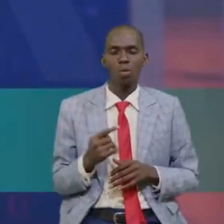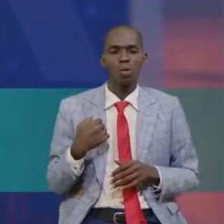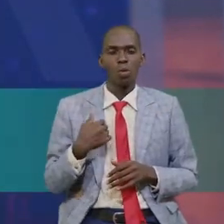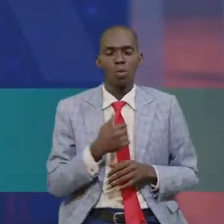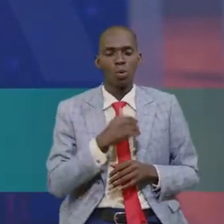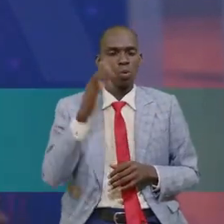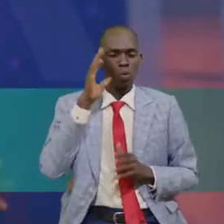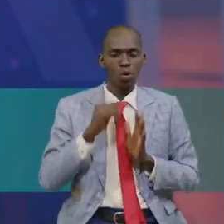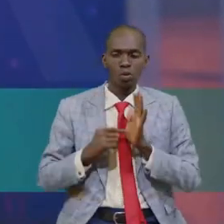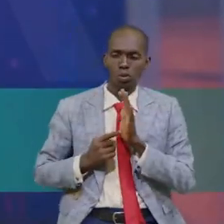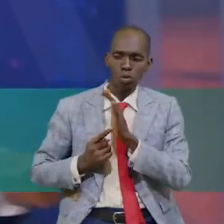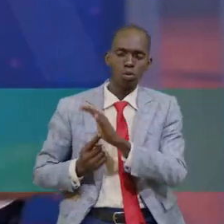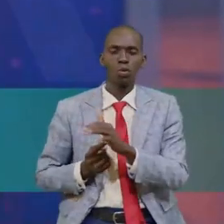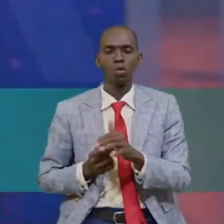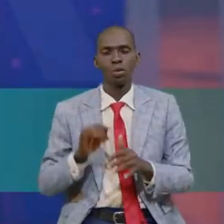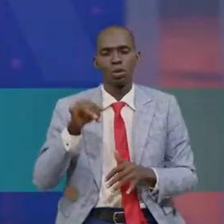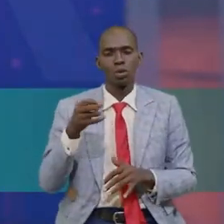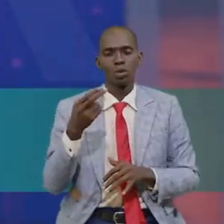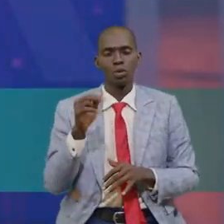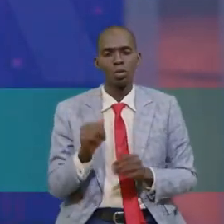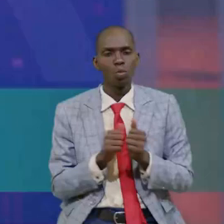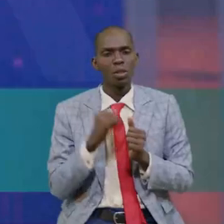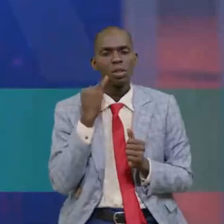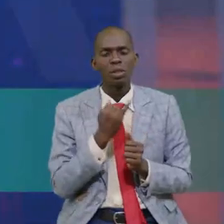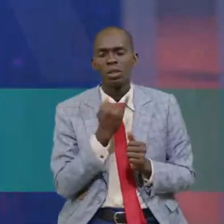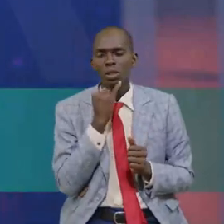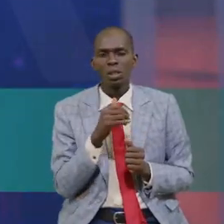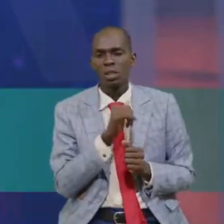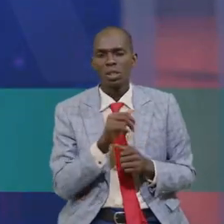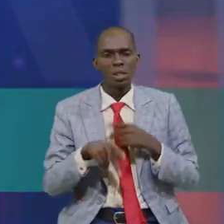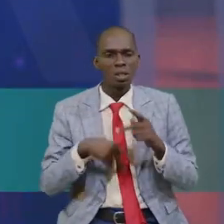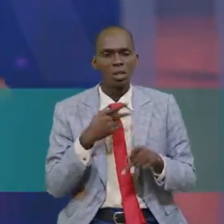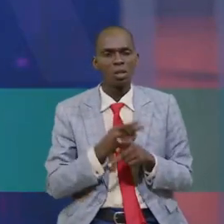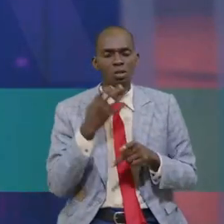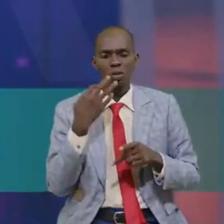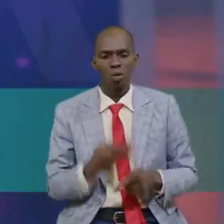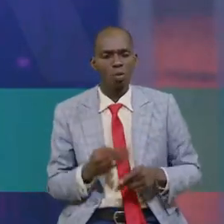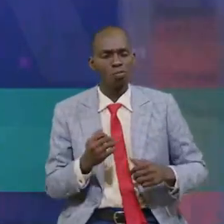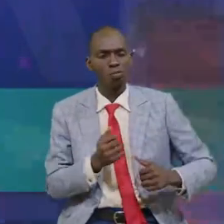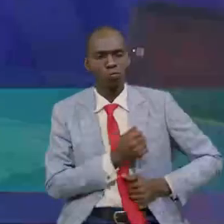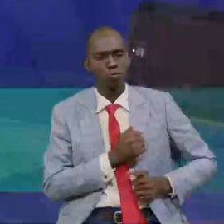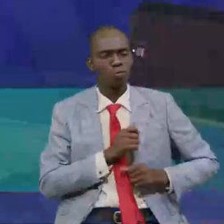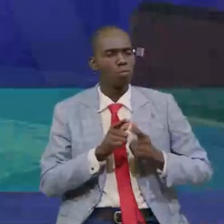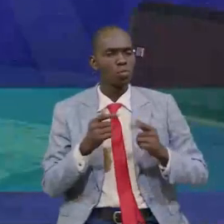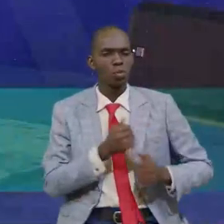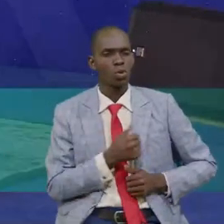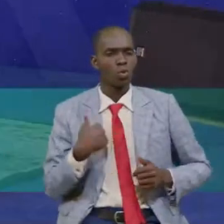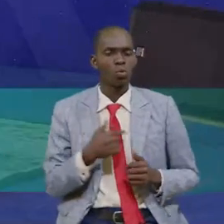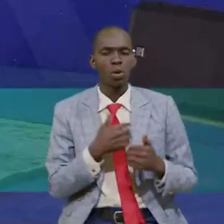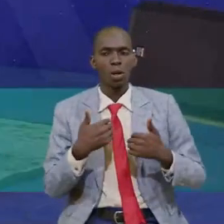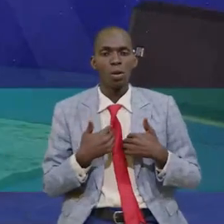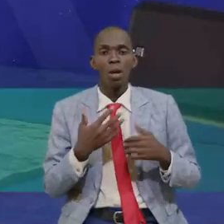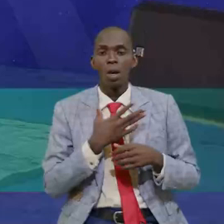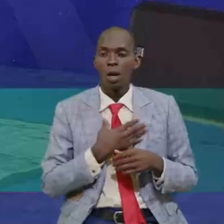nous sommes des soldats vaillants depuis notre jeunesse. Et Josué est toujours